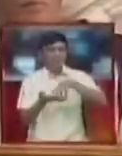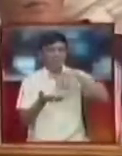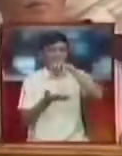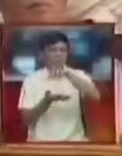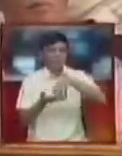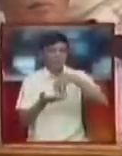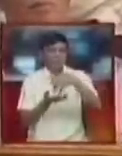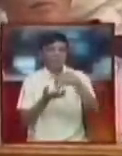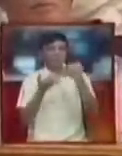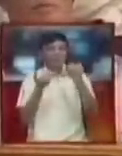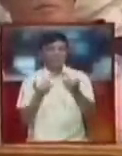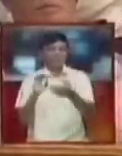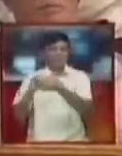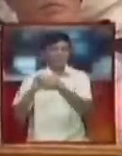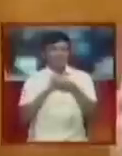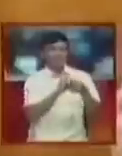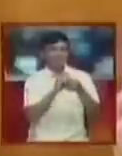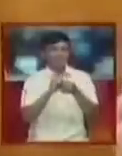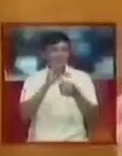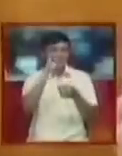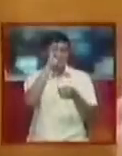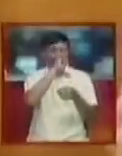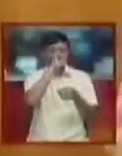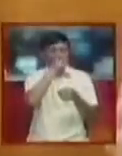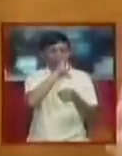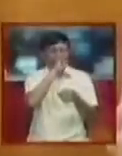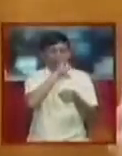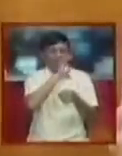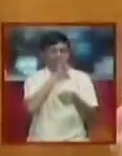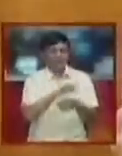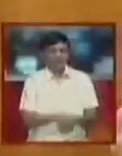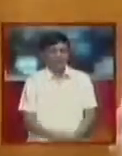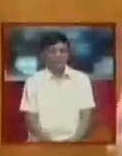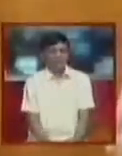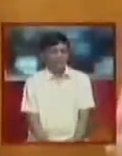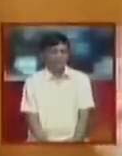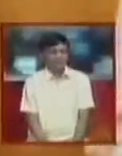na ng Pilipino. Nagpatupad po tayo.